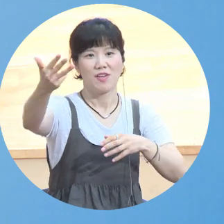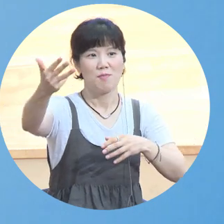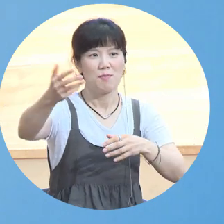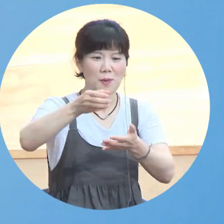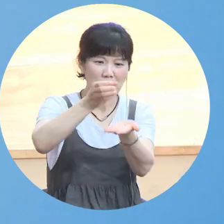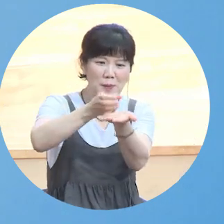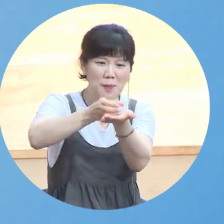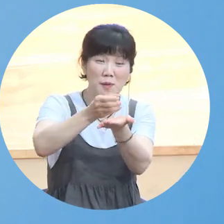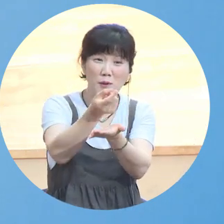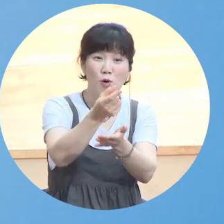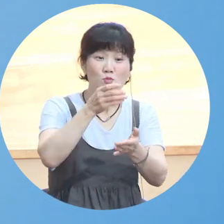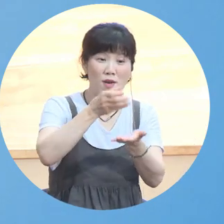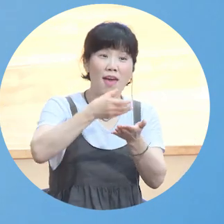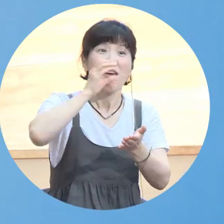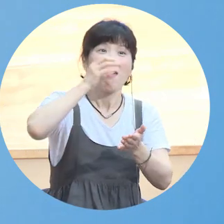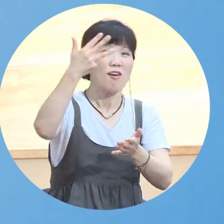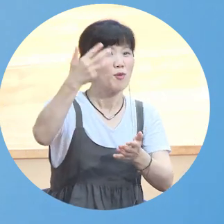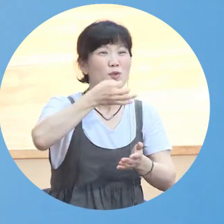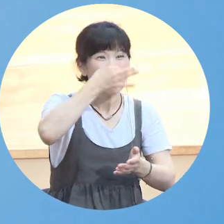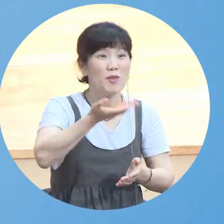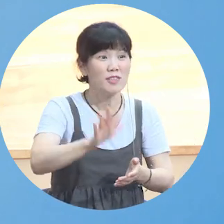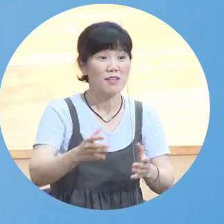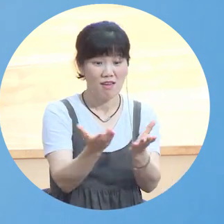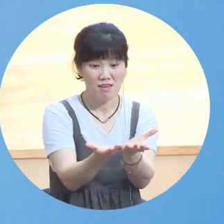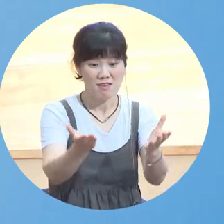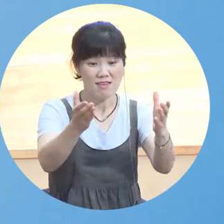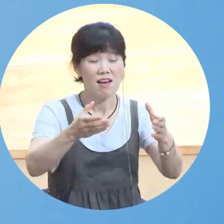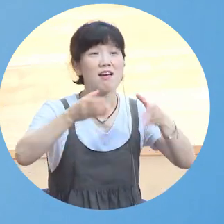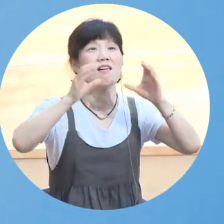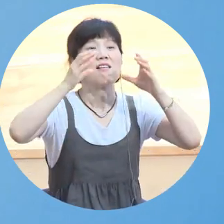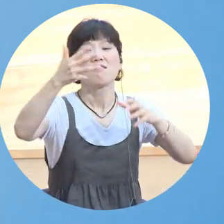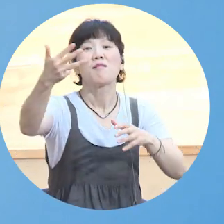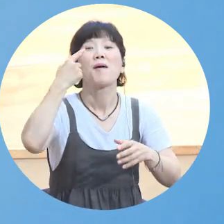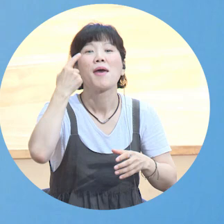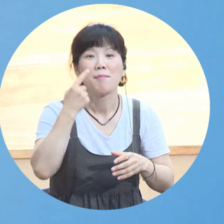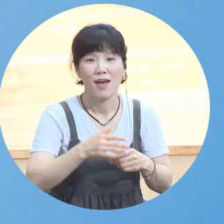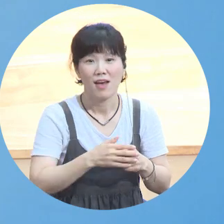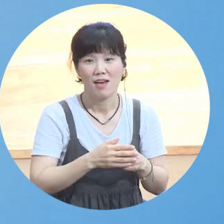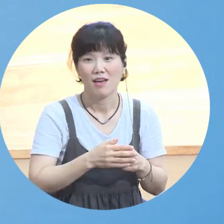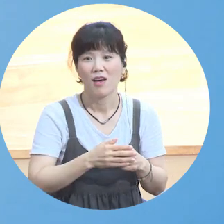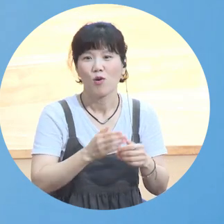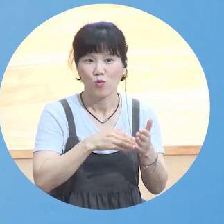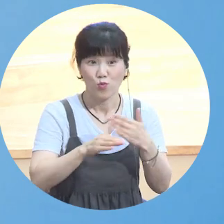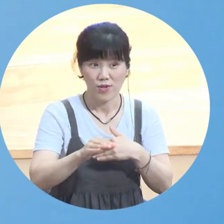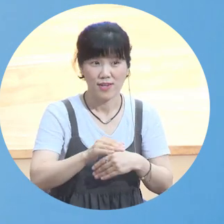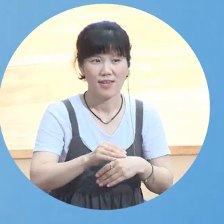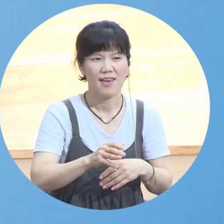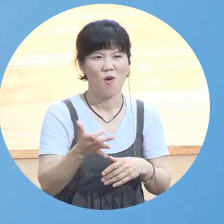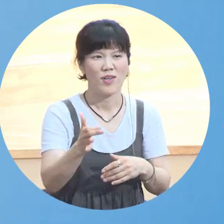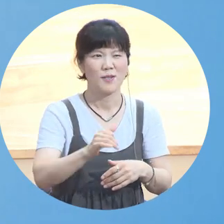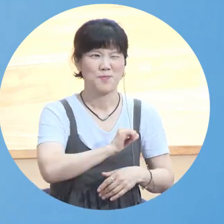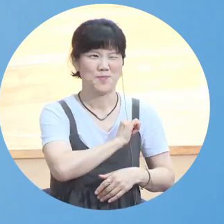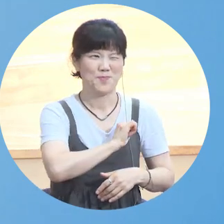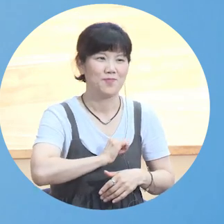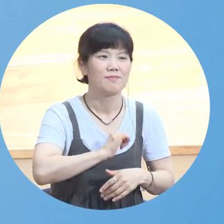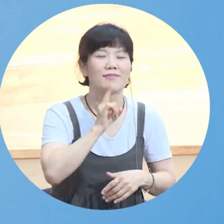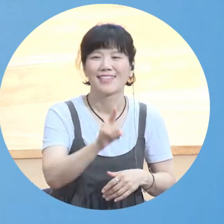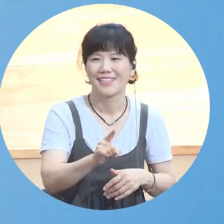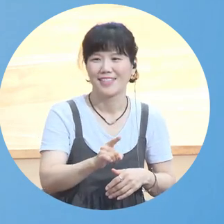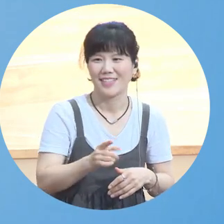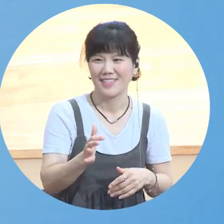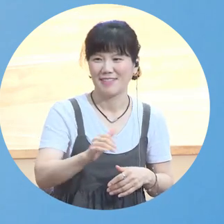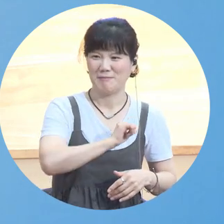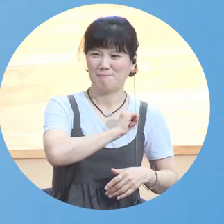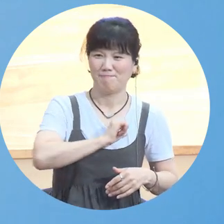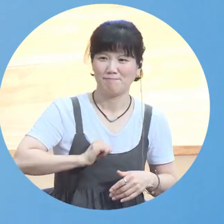대접에 8개를 마신다 생활 그리고 뭐 하냐 절대 화장실 안가요 시 놓아도 끝까지